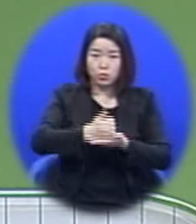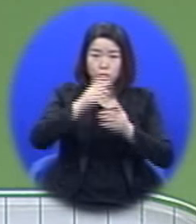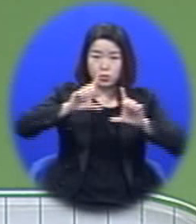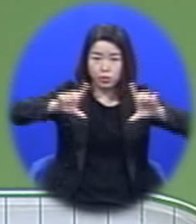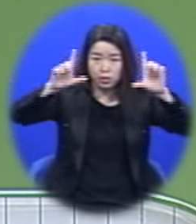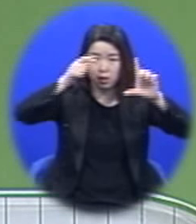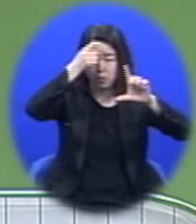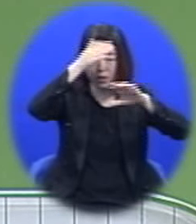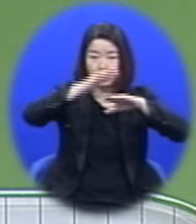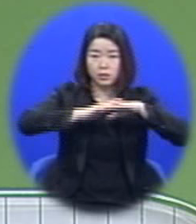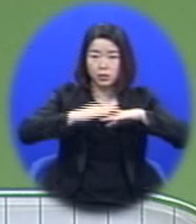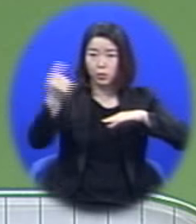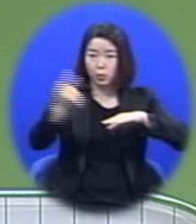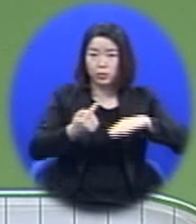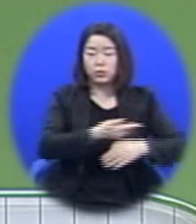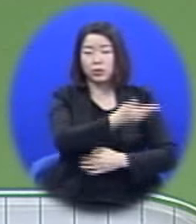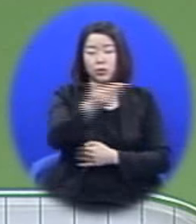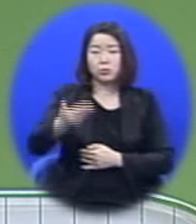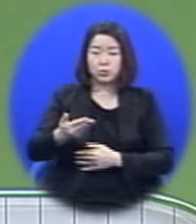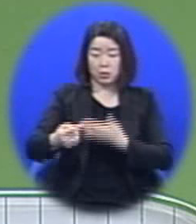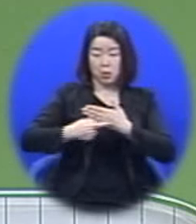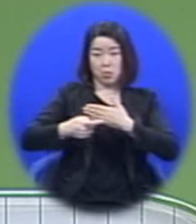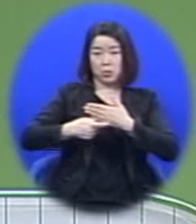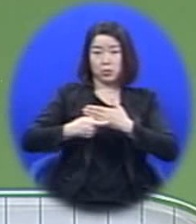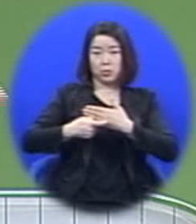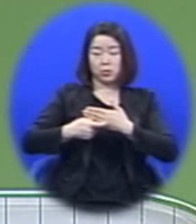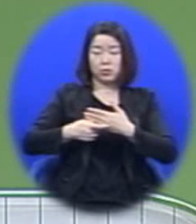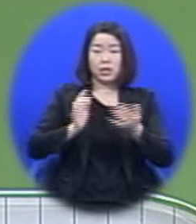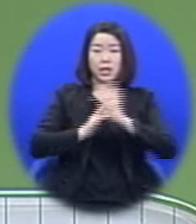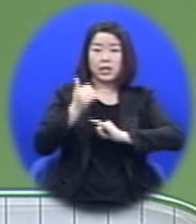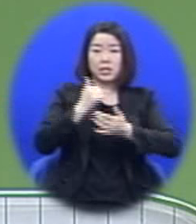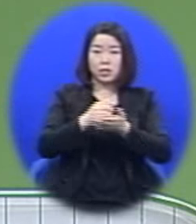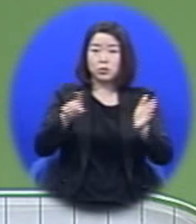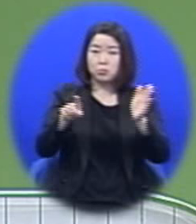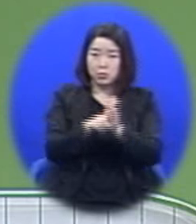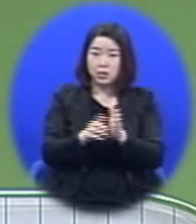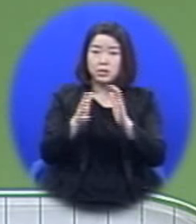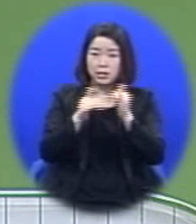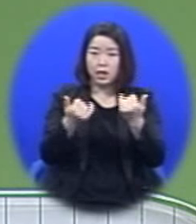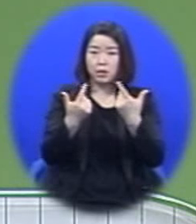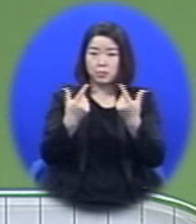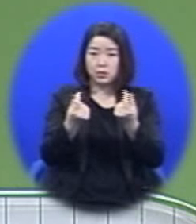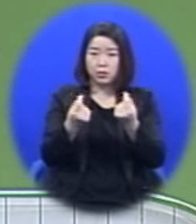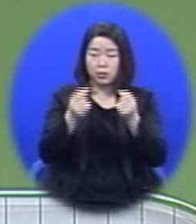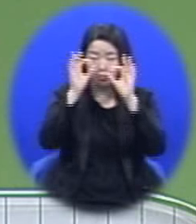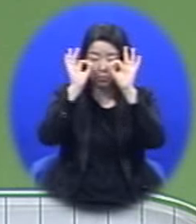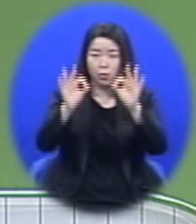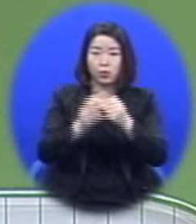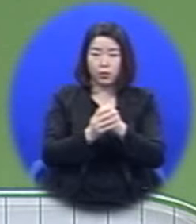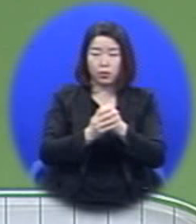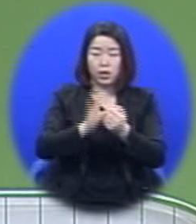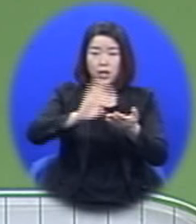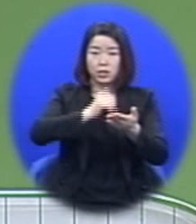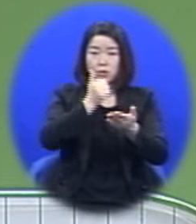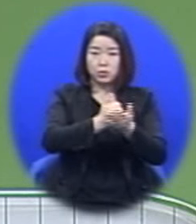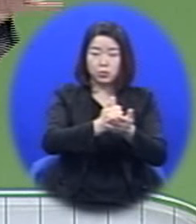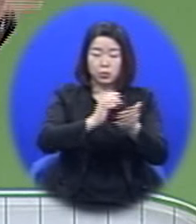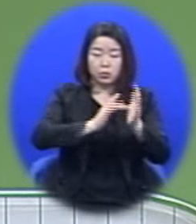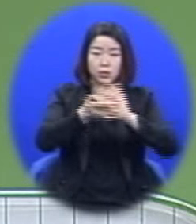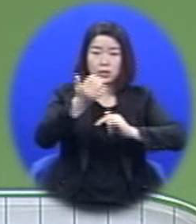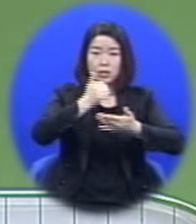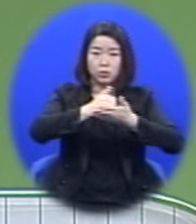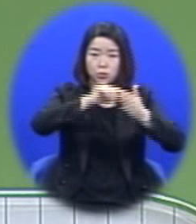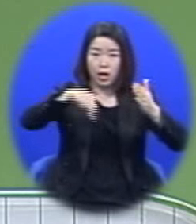여러분, 겉으로는 다 예수를 믿는 사람처럼 보이지만 그리스도 예수 안에